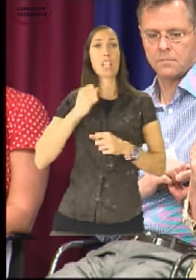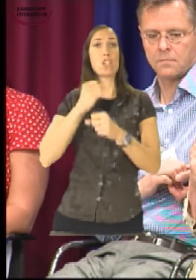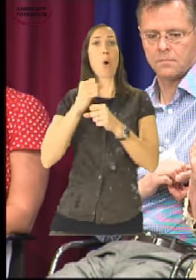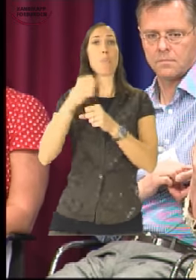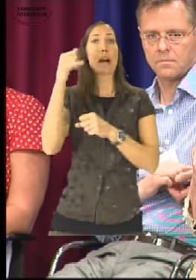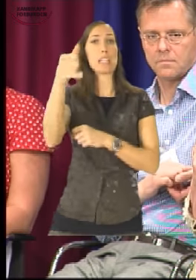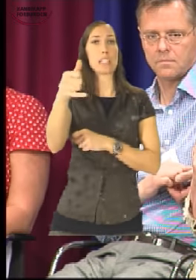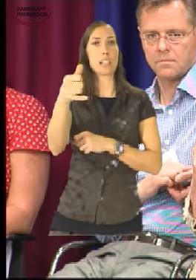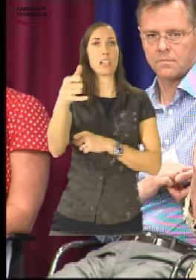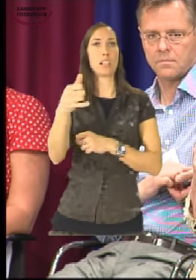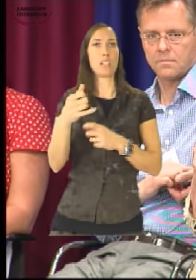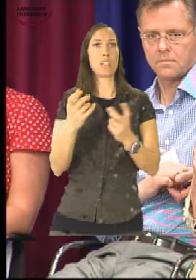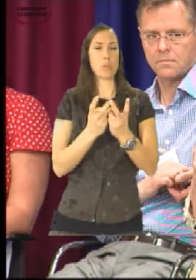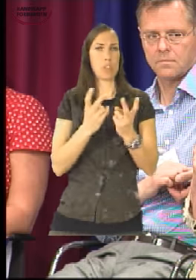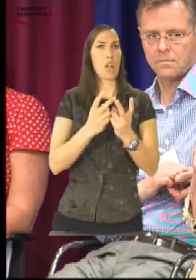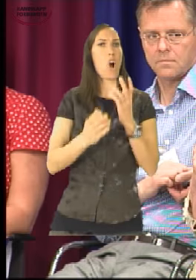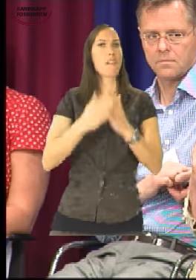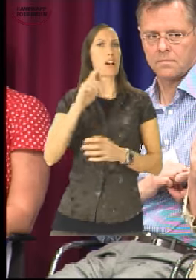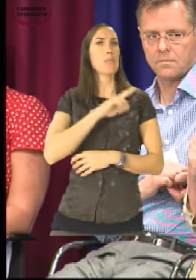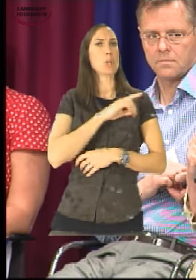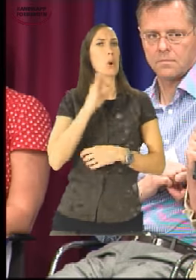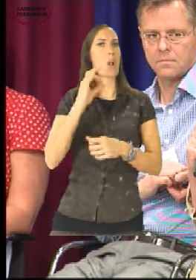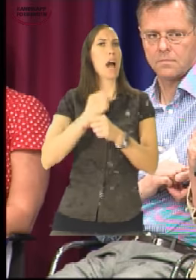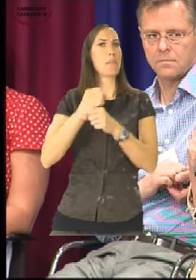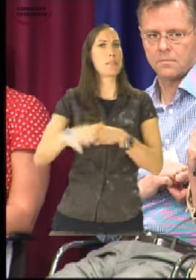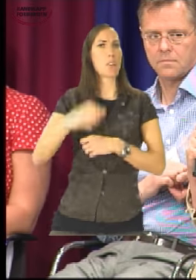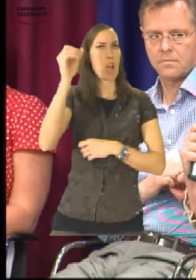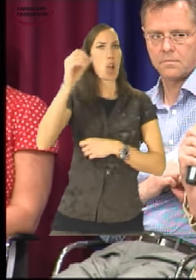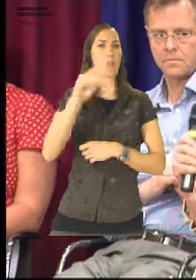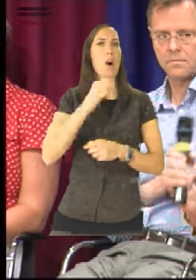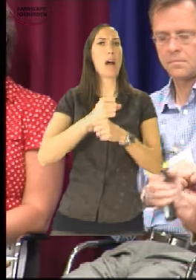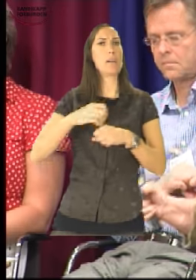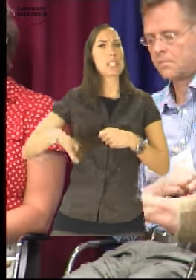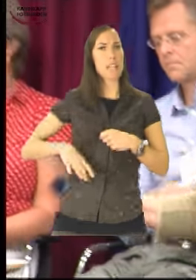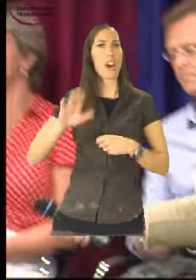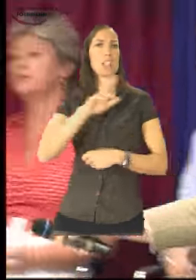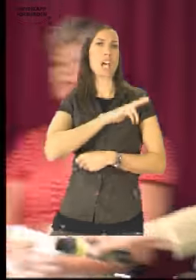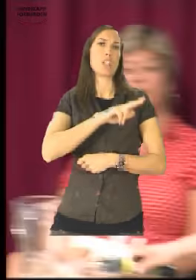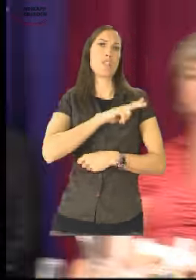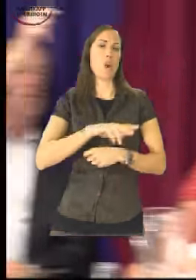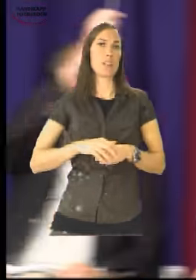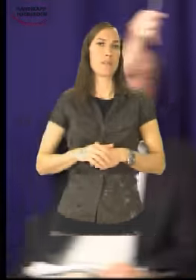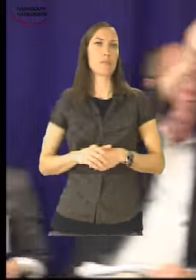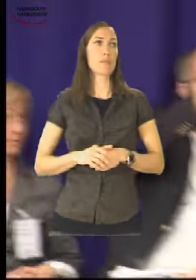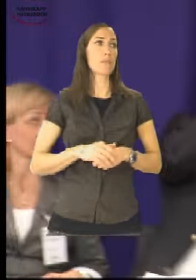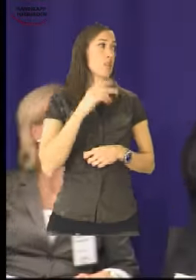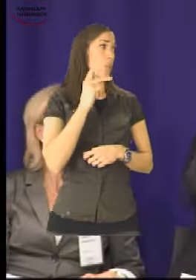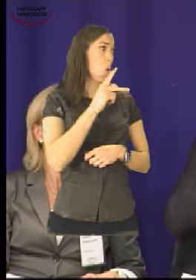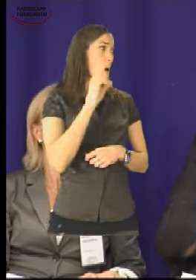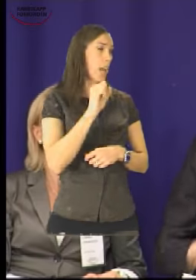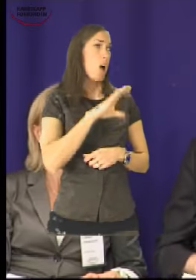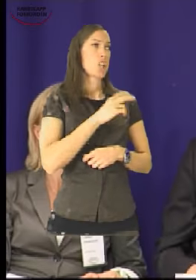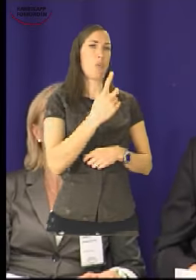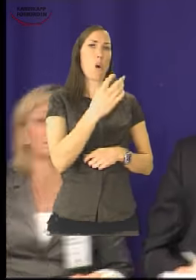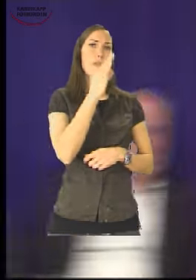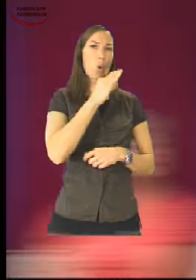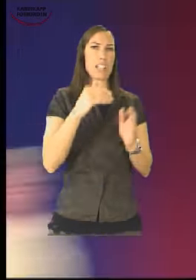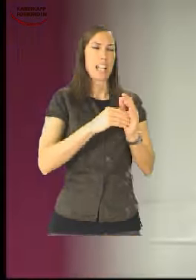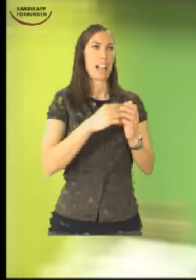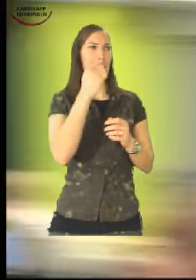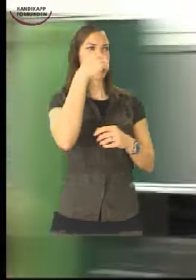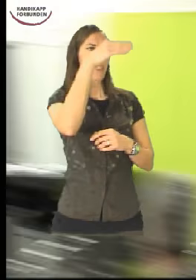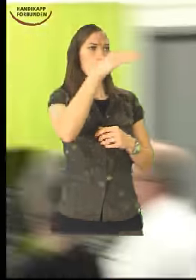har en otroligt stor betydelse. Och det är ju arbetsgivarnas ansvar. Okej, nu tar vi 2 frågor till. Vi har en där uppe. Ja,